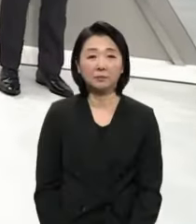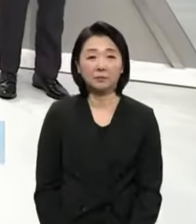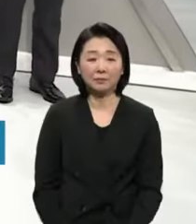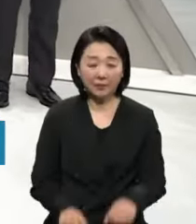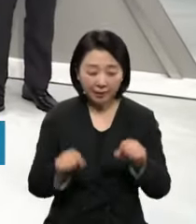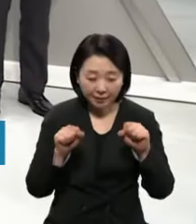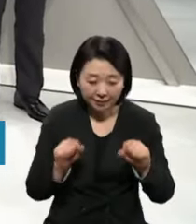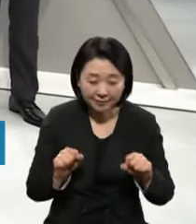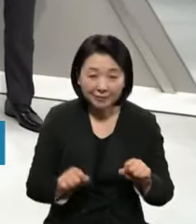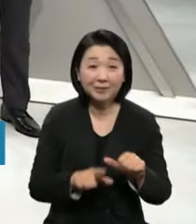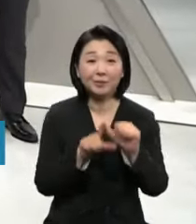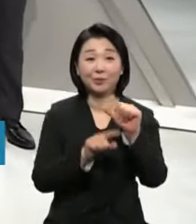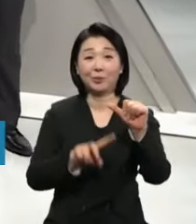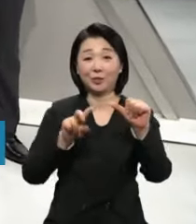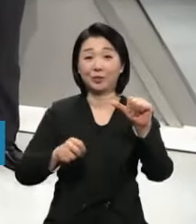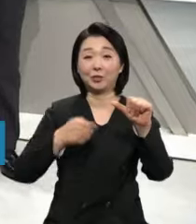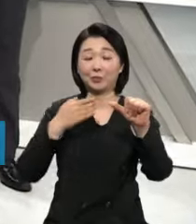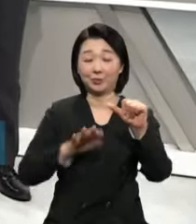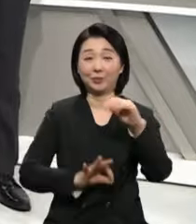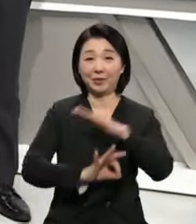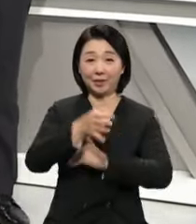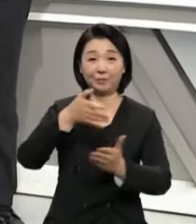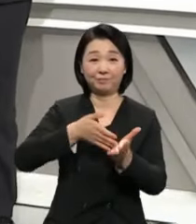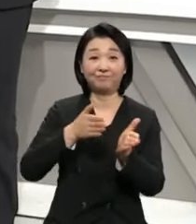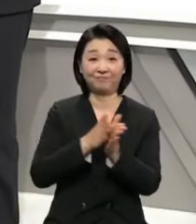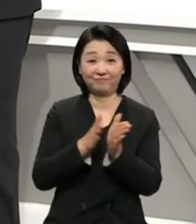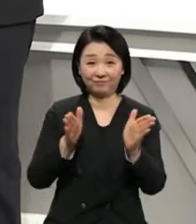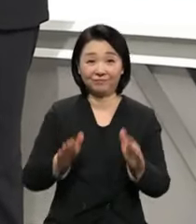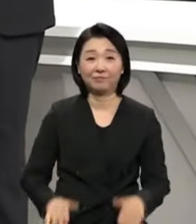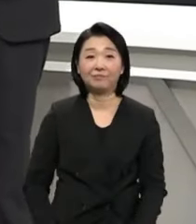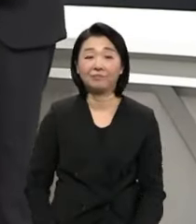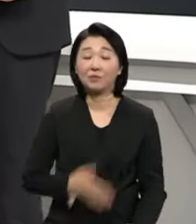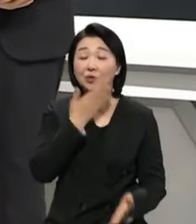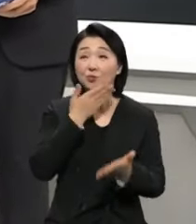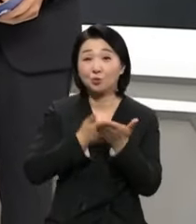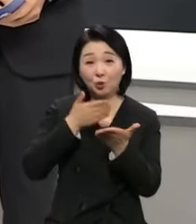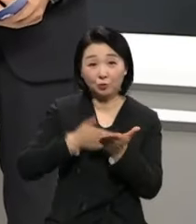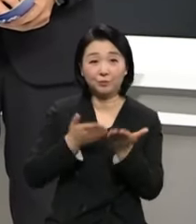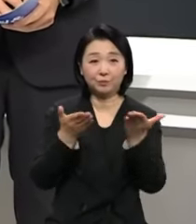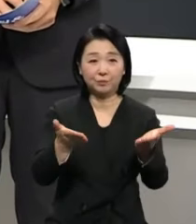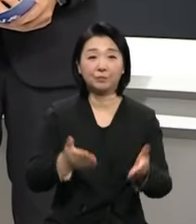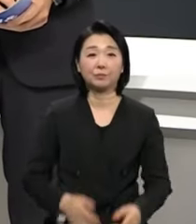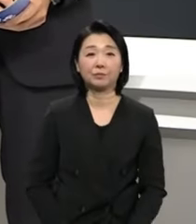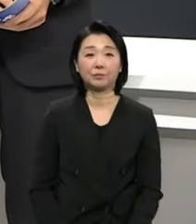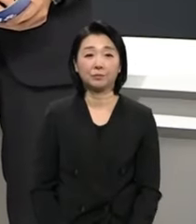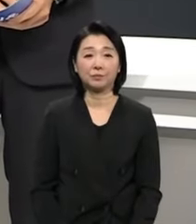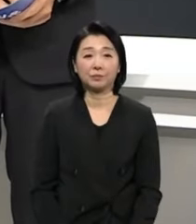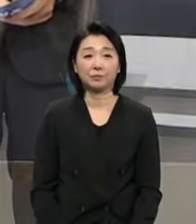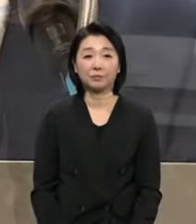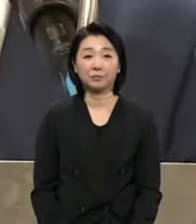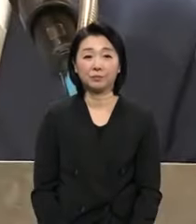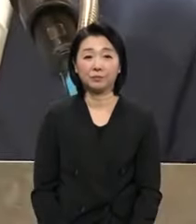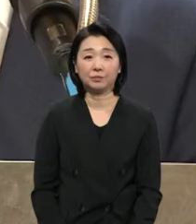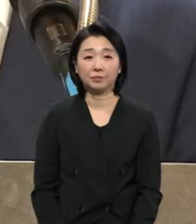시청자 여러분 안녕하십니까. 5월 29일 JTBC의 아침엔을 시작합니다. 먼저 오늘 아침 주요 뉴스입니다.